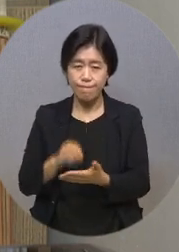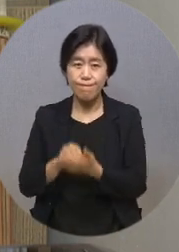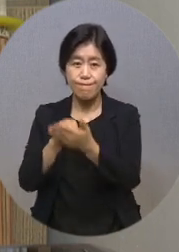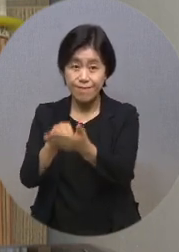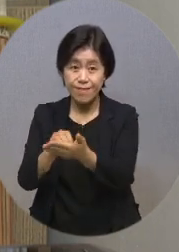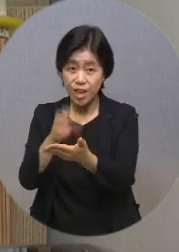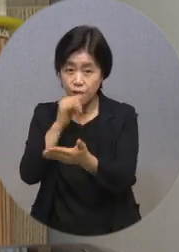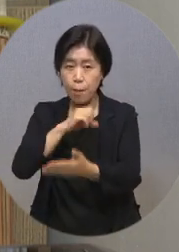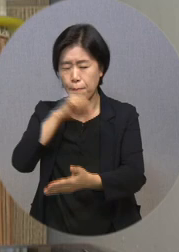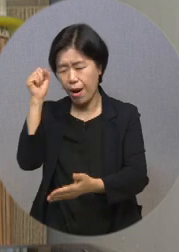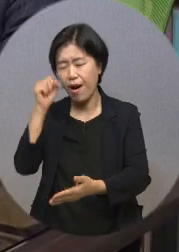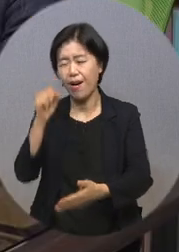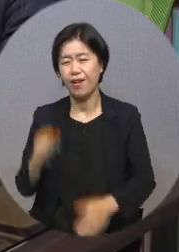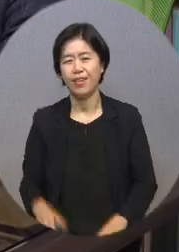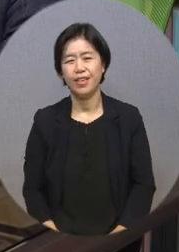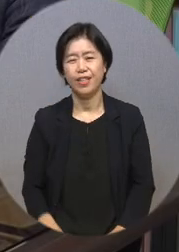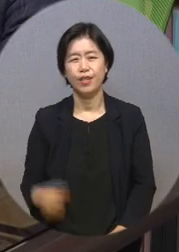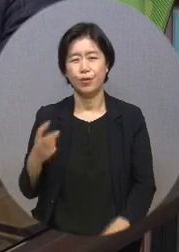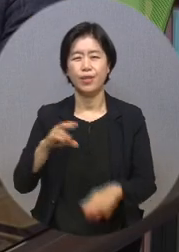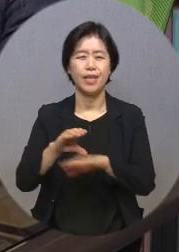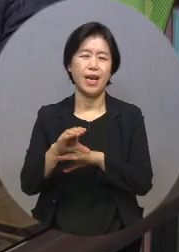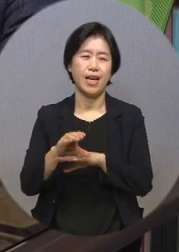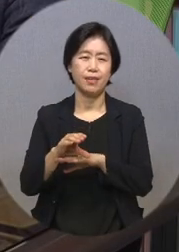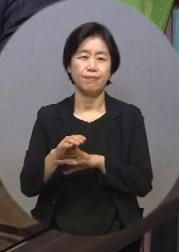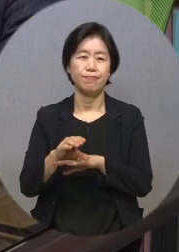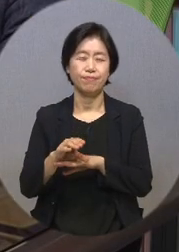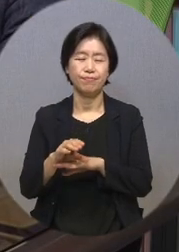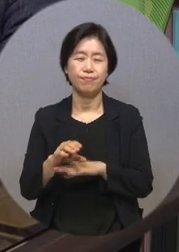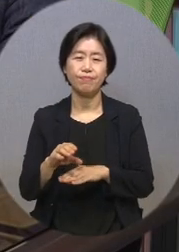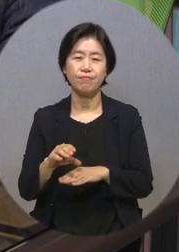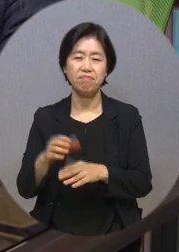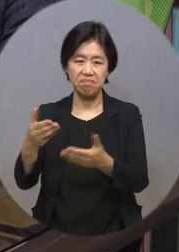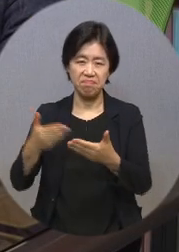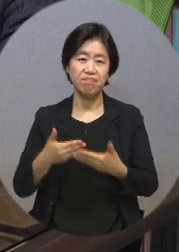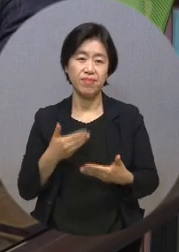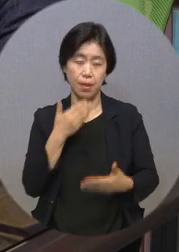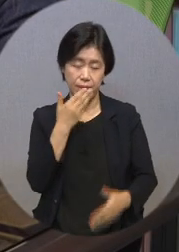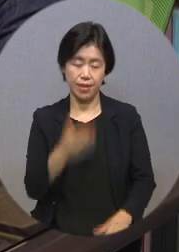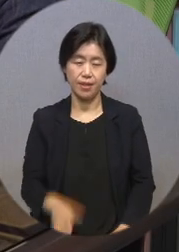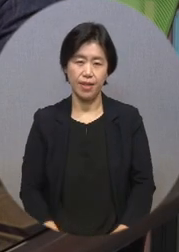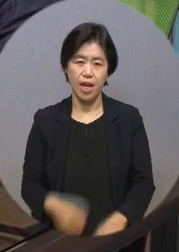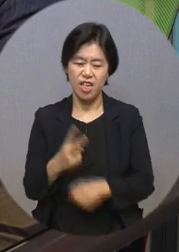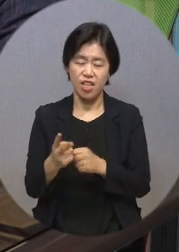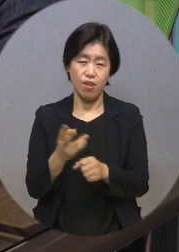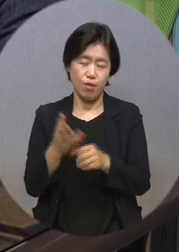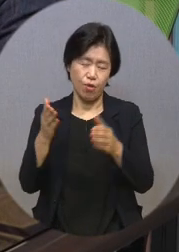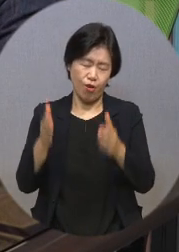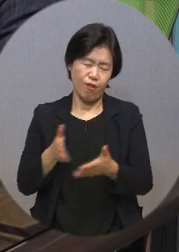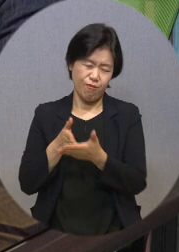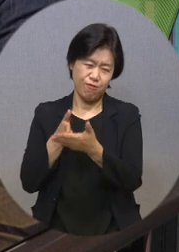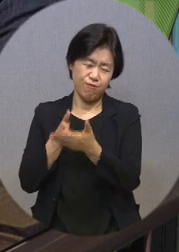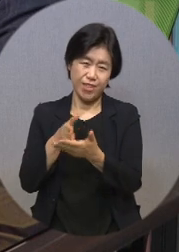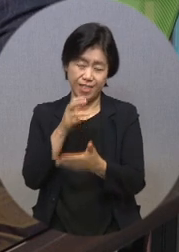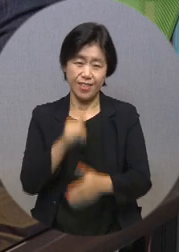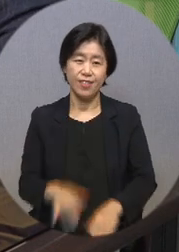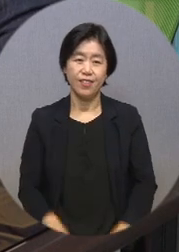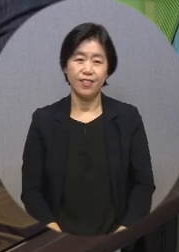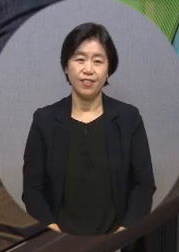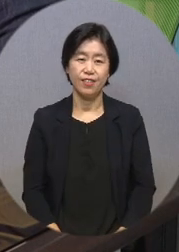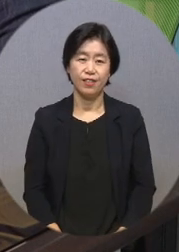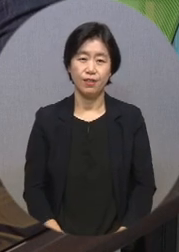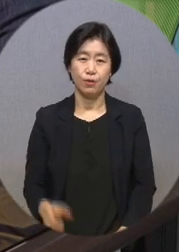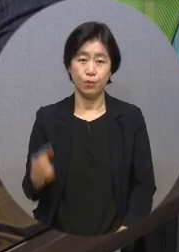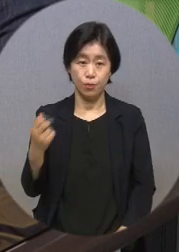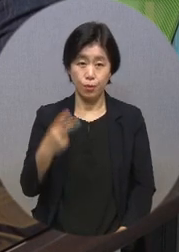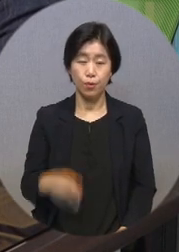고생 많이 했습니다. 그 차량 한 대 밖에서 한 네. 2년을 노력을 했던 것 같아요. 네. 또 저희가 우리 직원들의 정규직화가